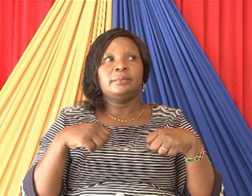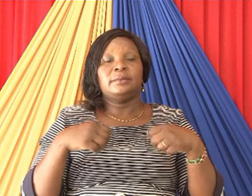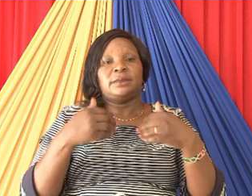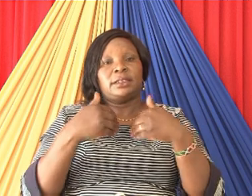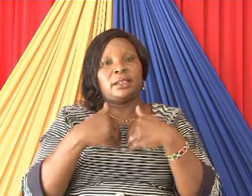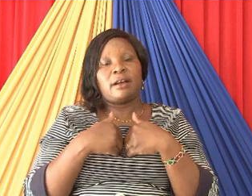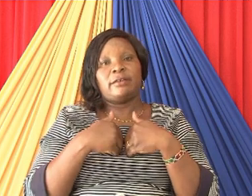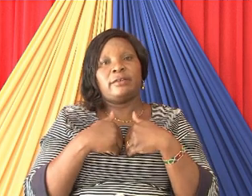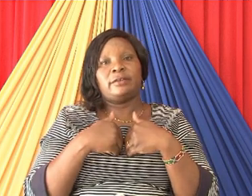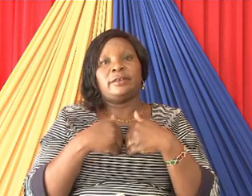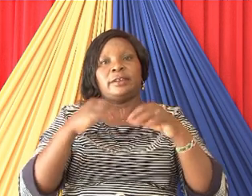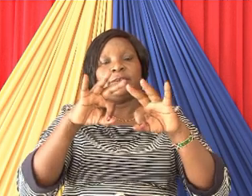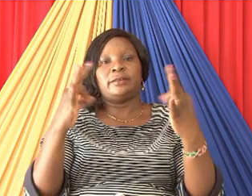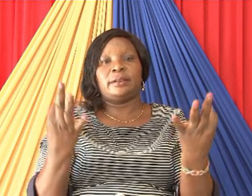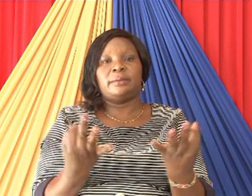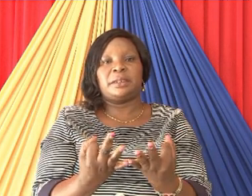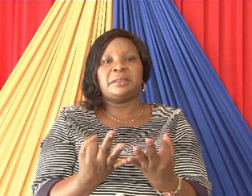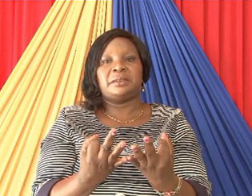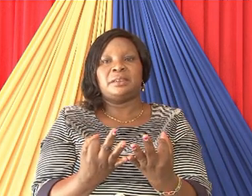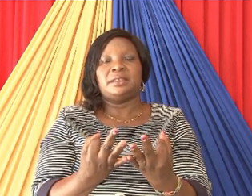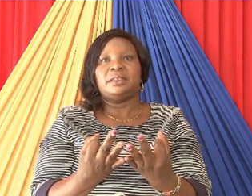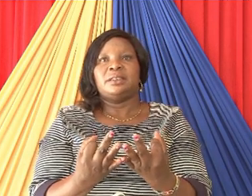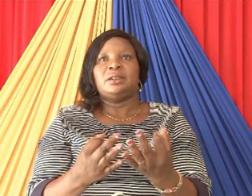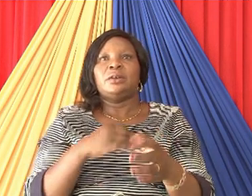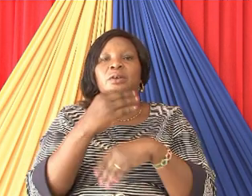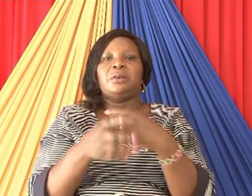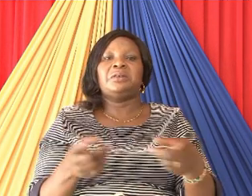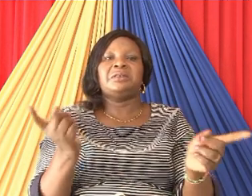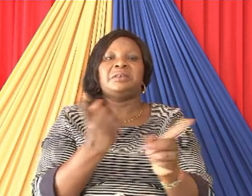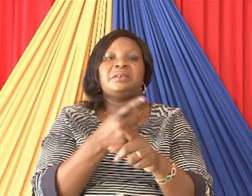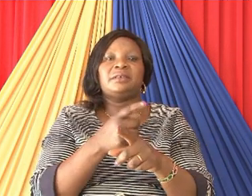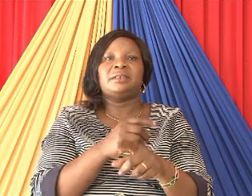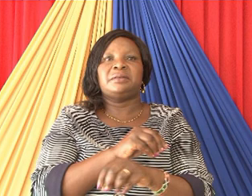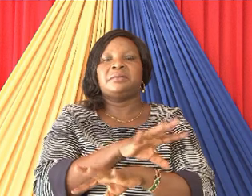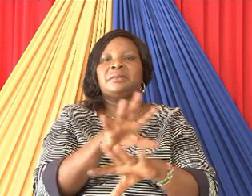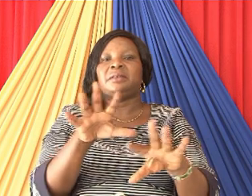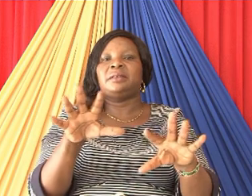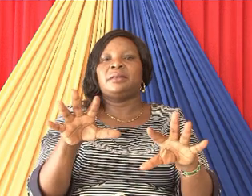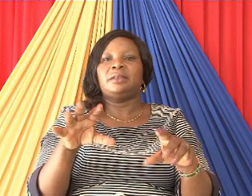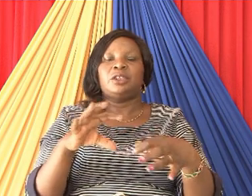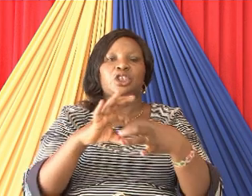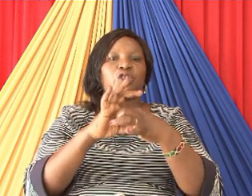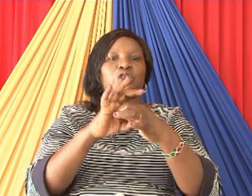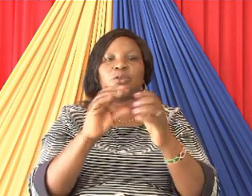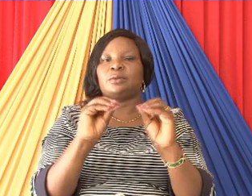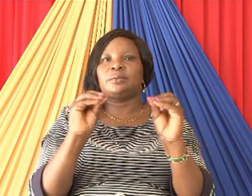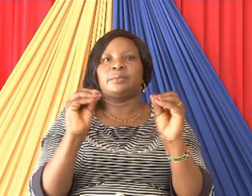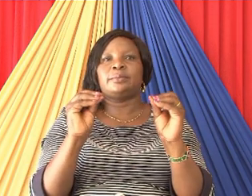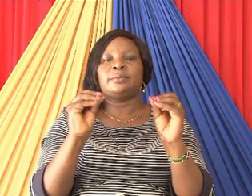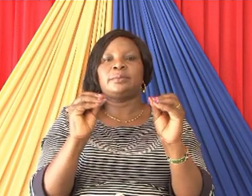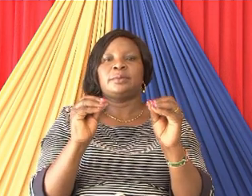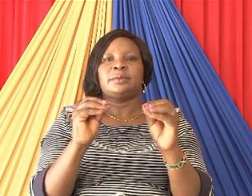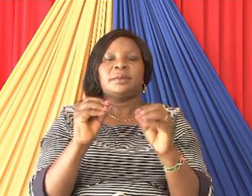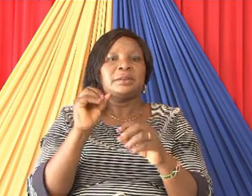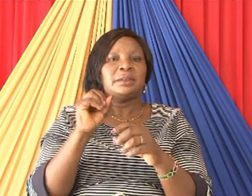hata familia zao kutoelewana, sababu kuna muda mwingi wa kukaa pamoja. Watu kutoelewana